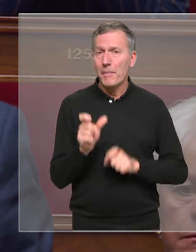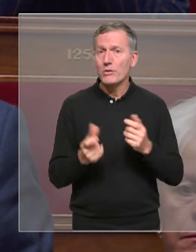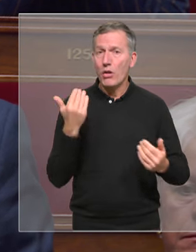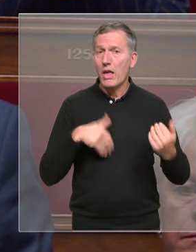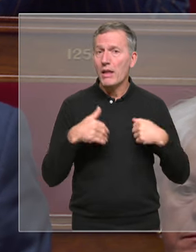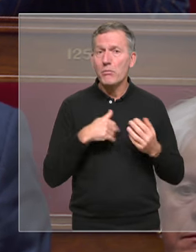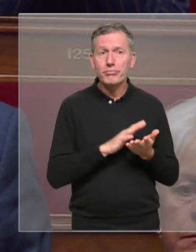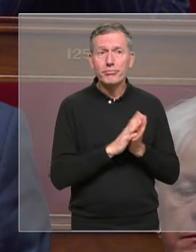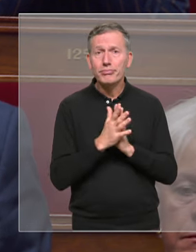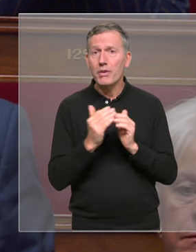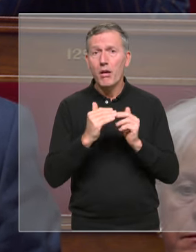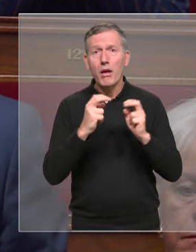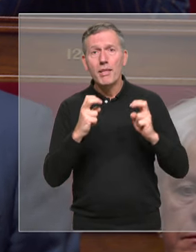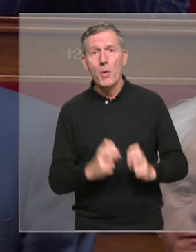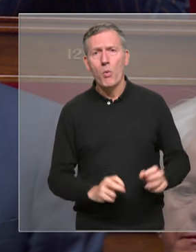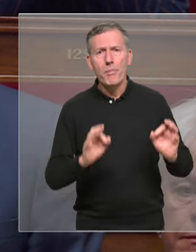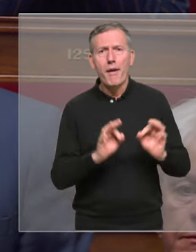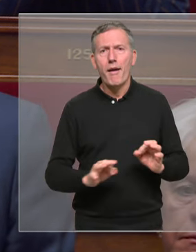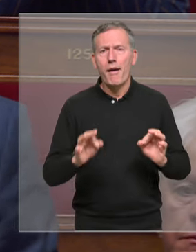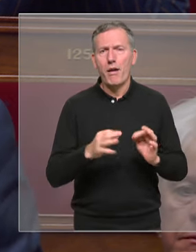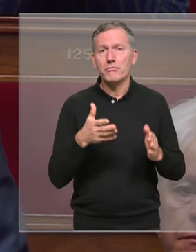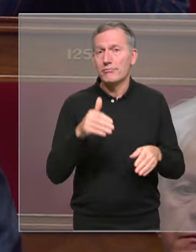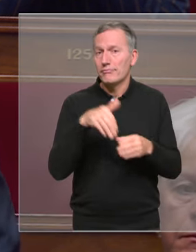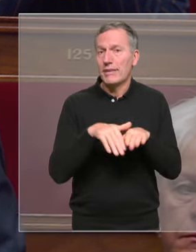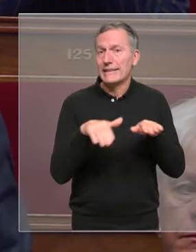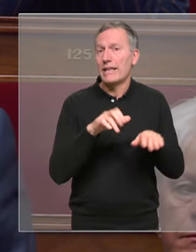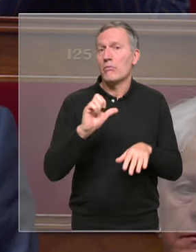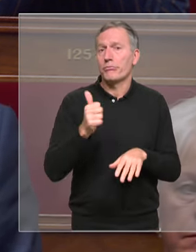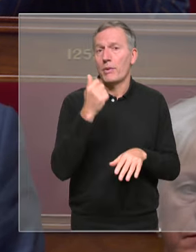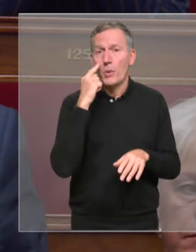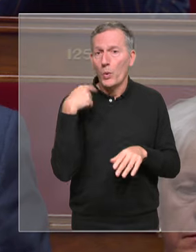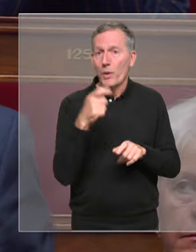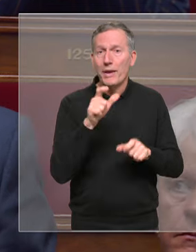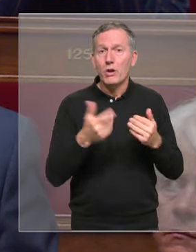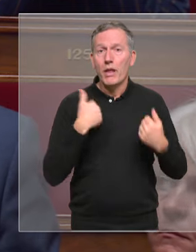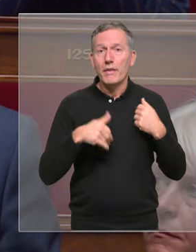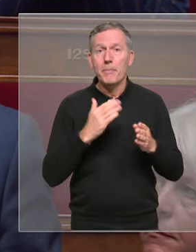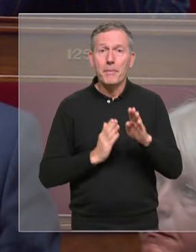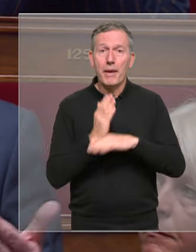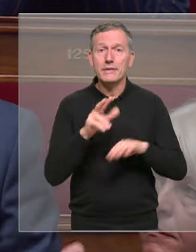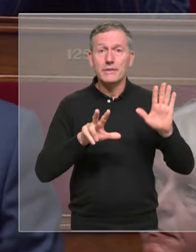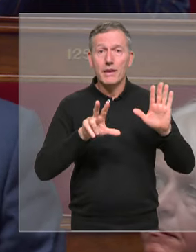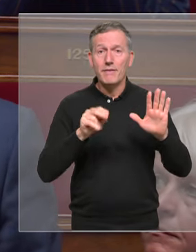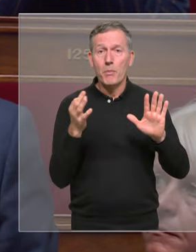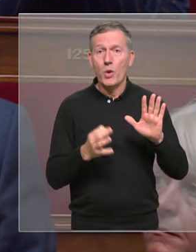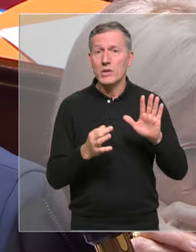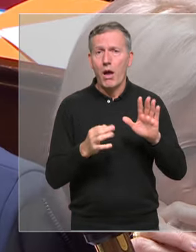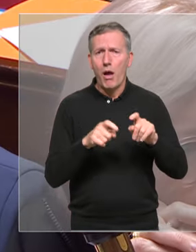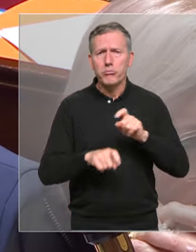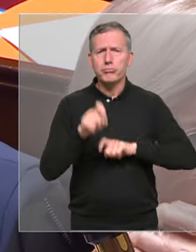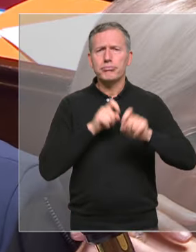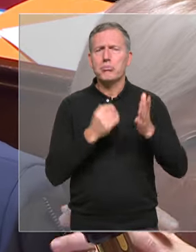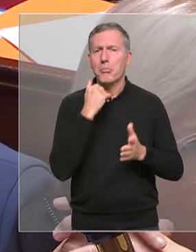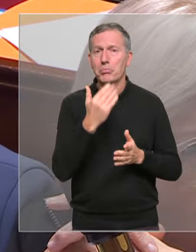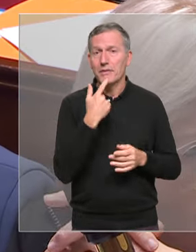pas susceptible d'évoluer. Ce dispositif concerne pour l'heure exclusivement les personnes handicapées à plus de 80% et de manière irréversible,